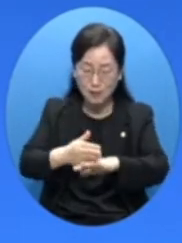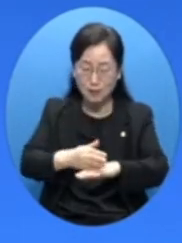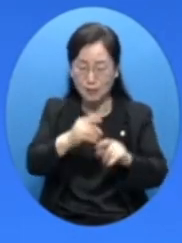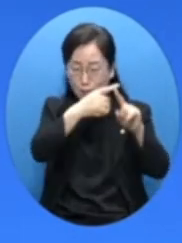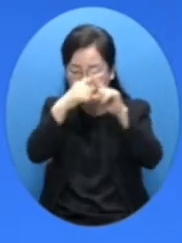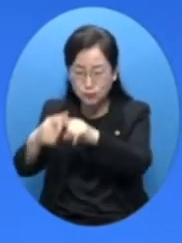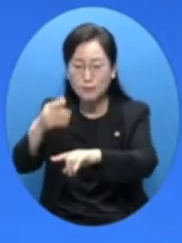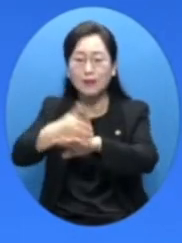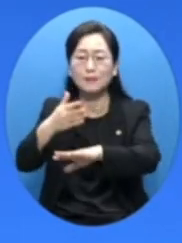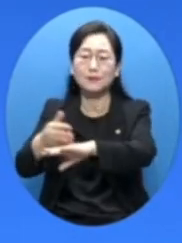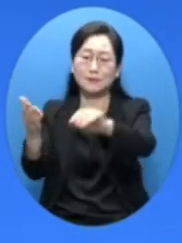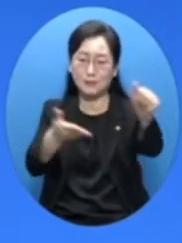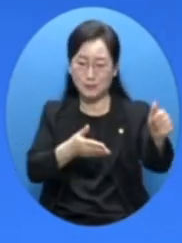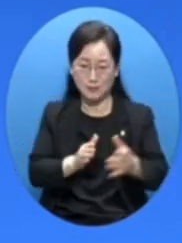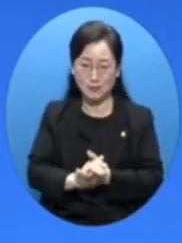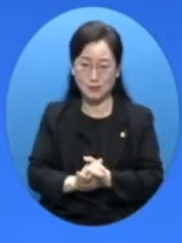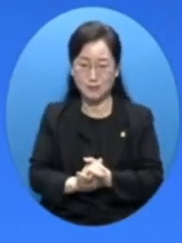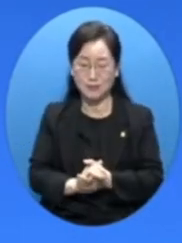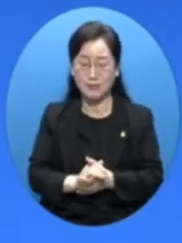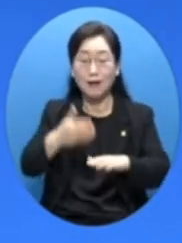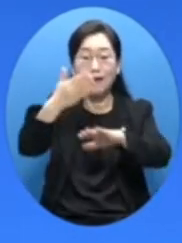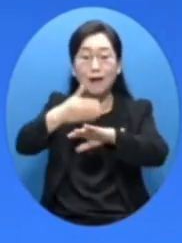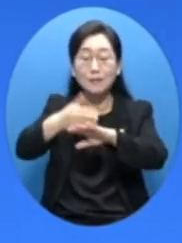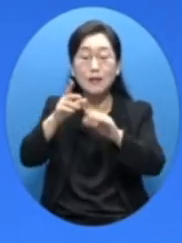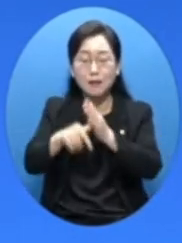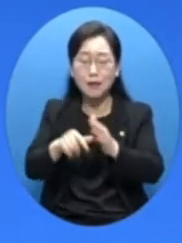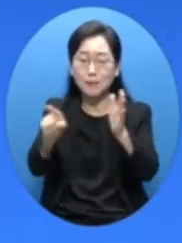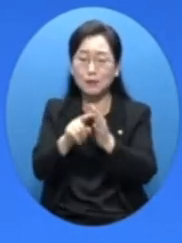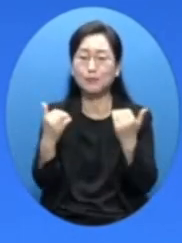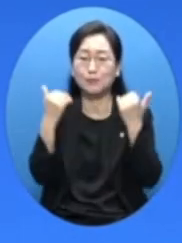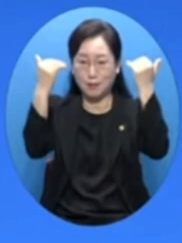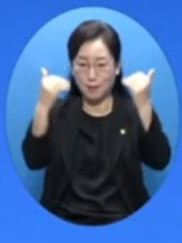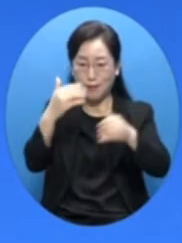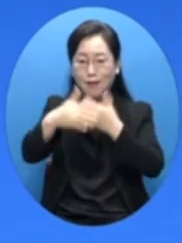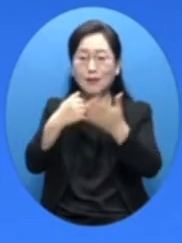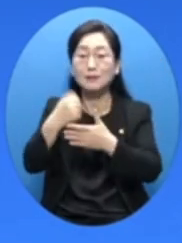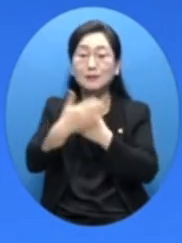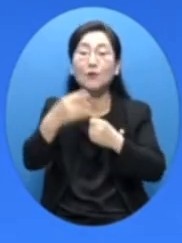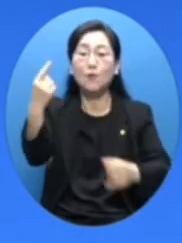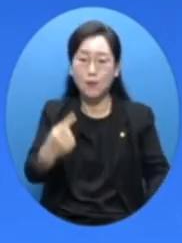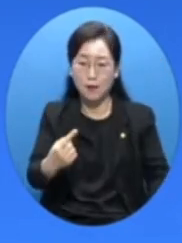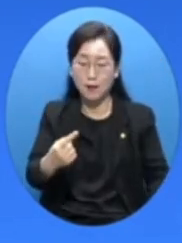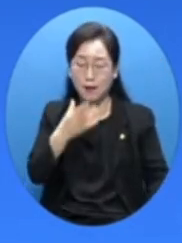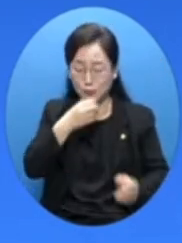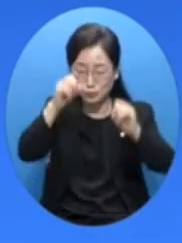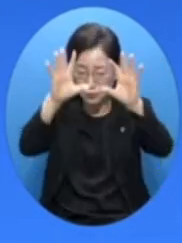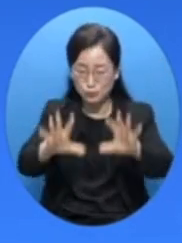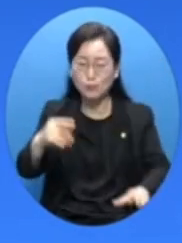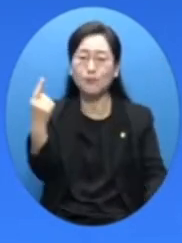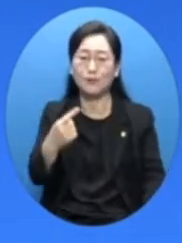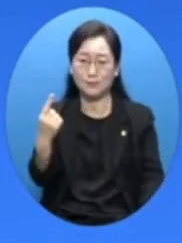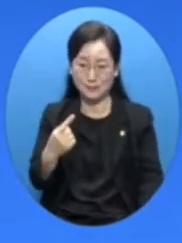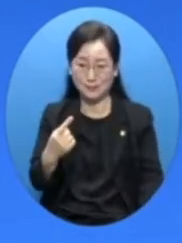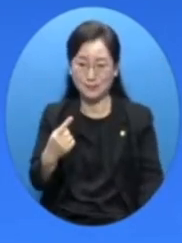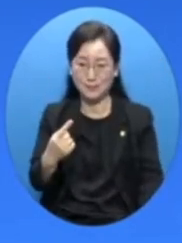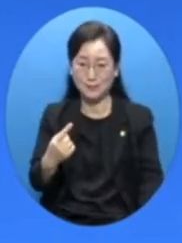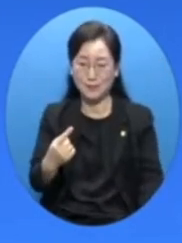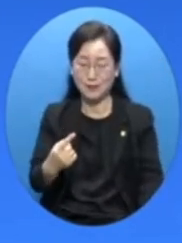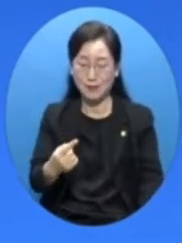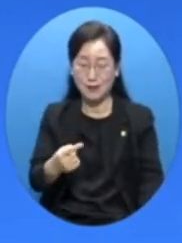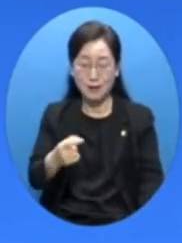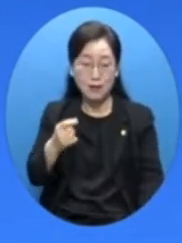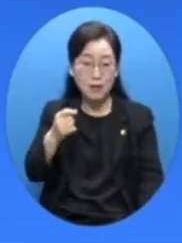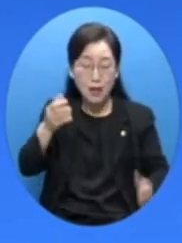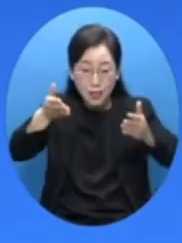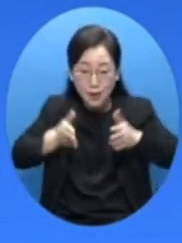감사인 것입니다. 감사할 때 믿음이 자랍니다. 하나님의 은혜가 임합니다. 하나님의 축복이 임하게 되는 것입니다. 생후 6주 만에